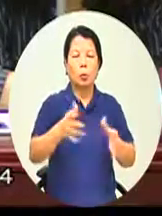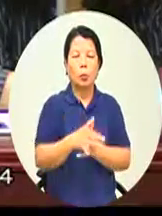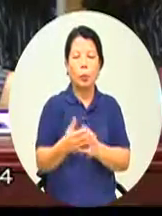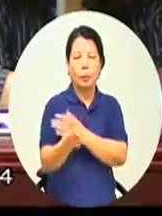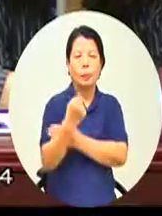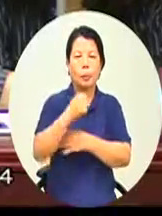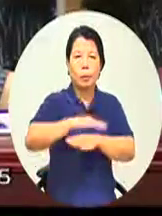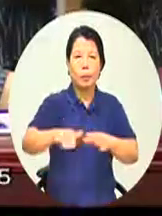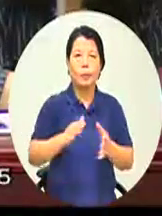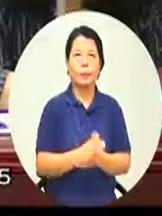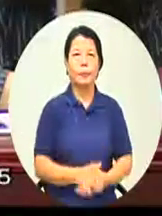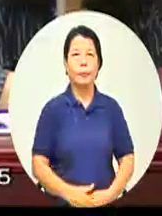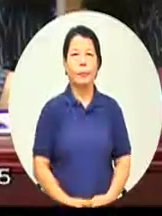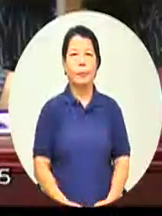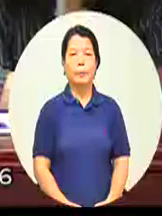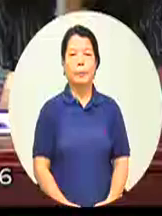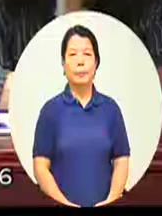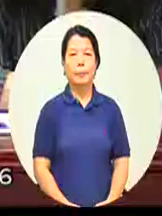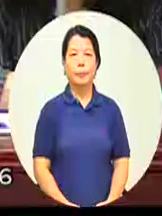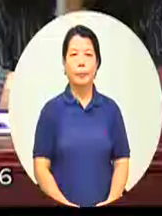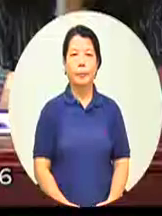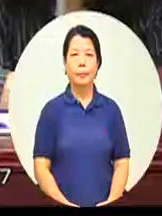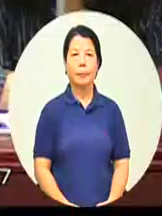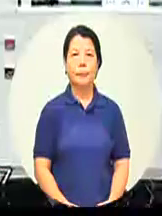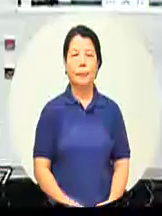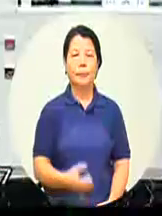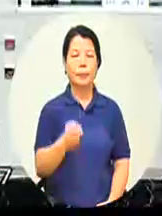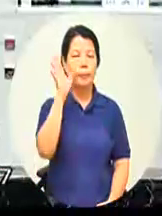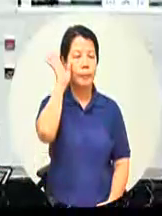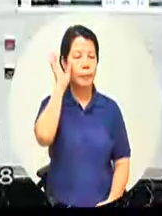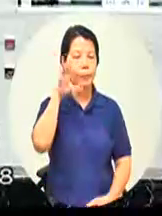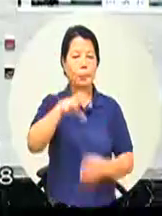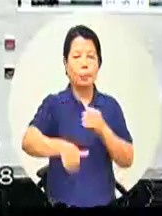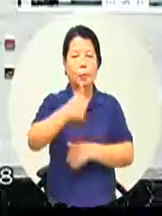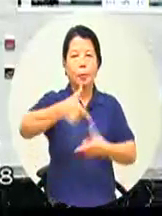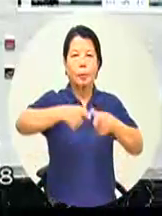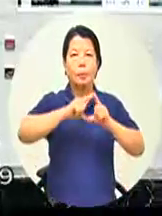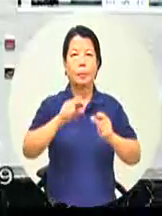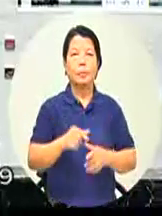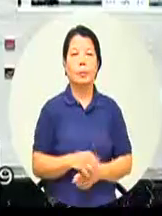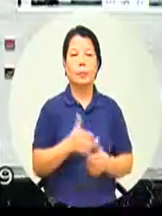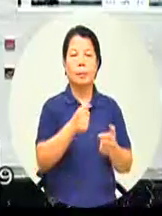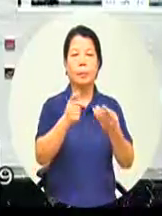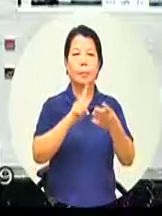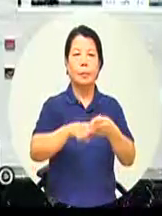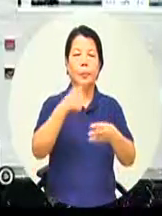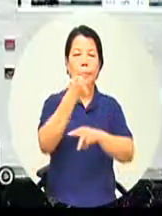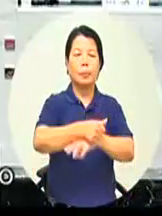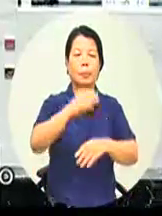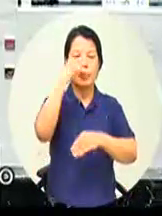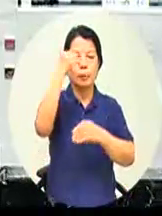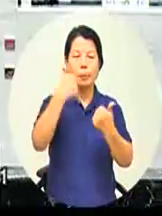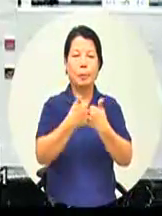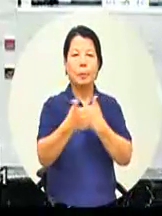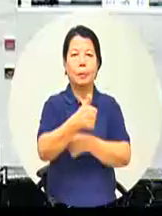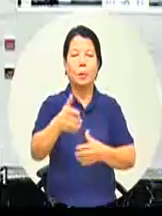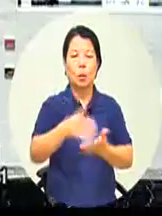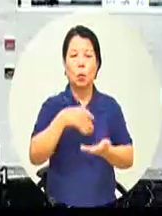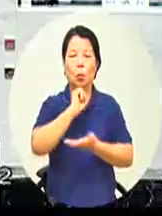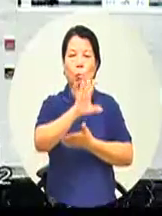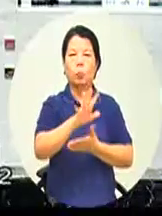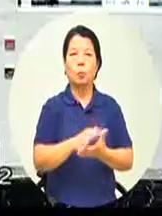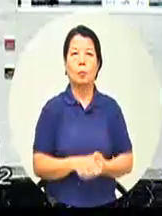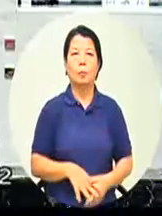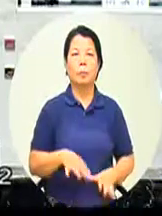以上，谢谢。 好，来，我们新闻局长回答。 谢主席，好，谢谢高议员。跟高议员报告一下